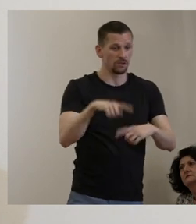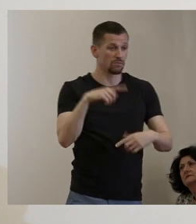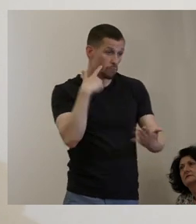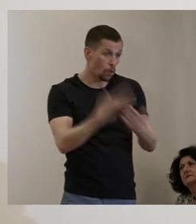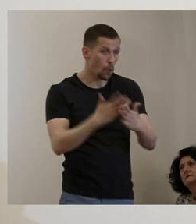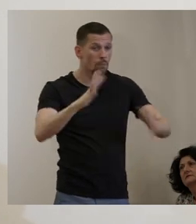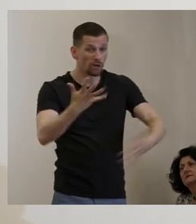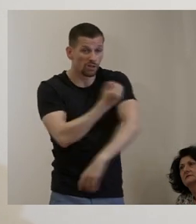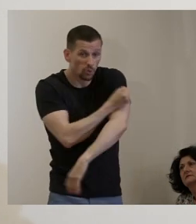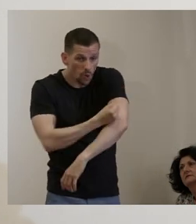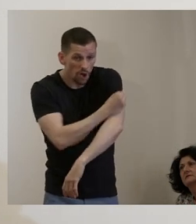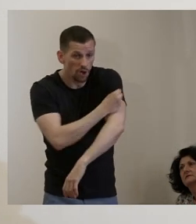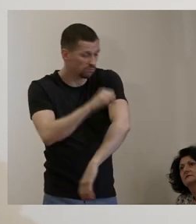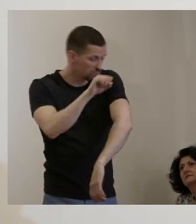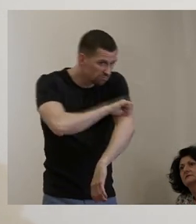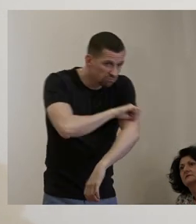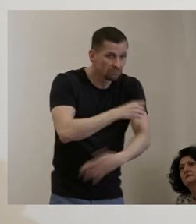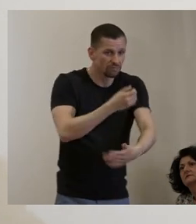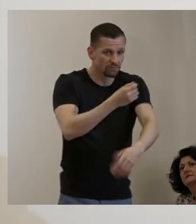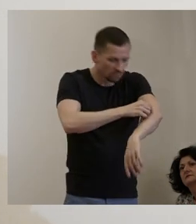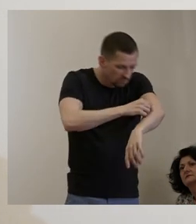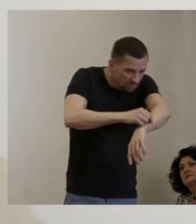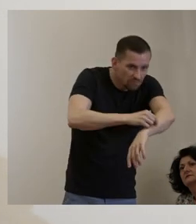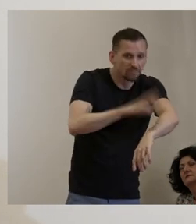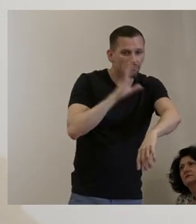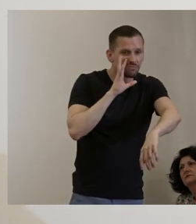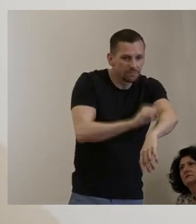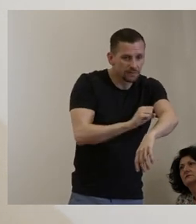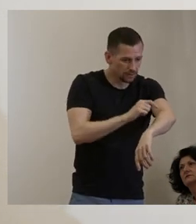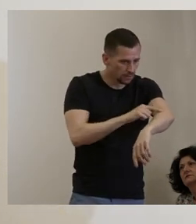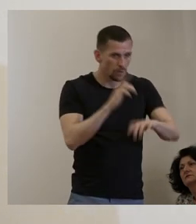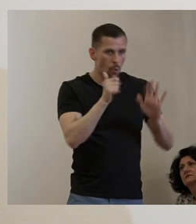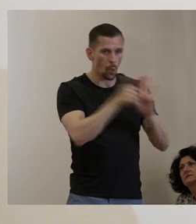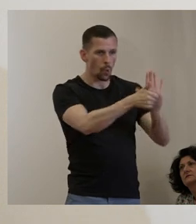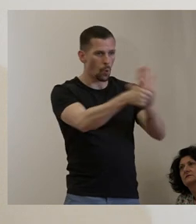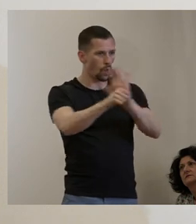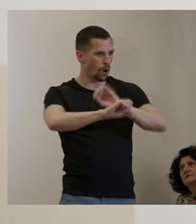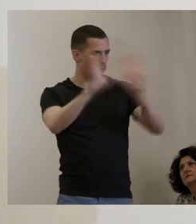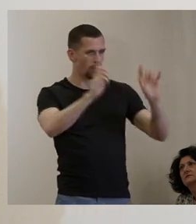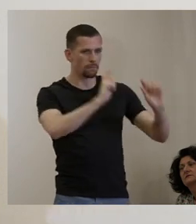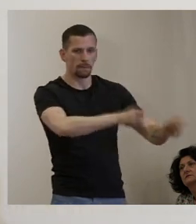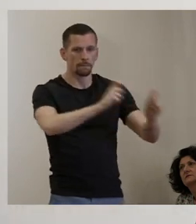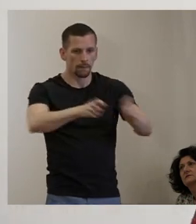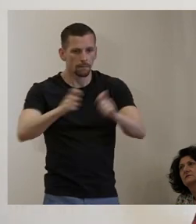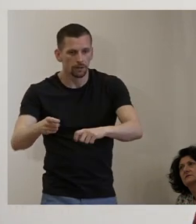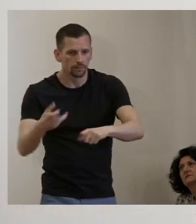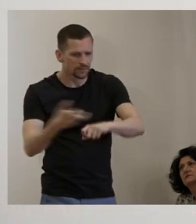retrouver les origines des différents peuples africains.